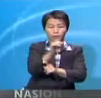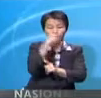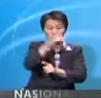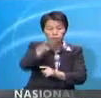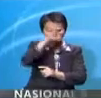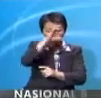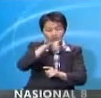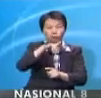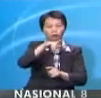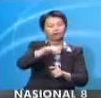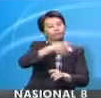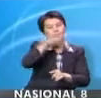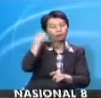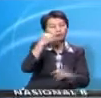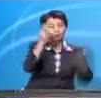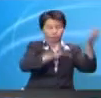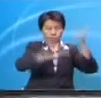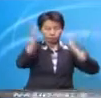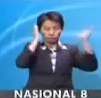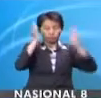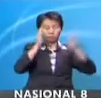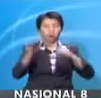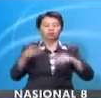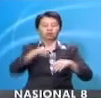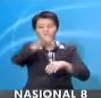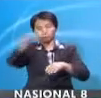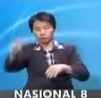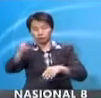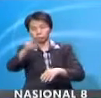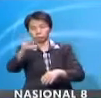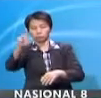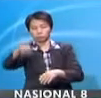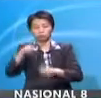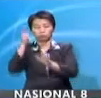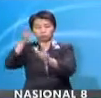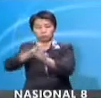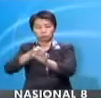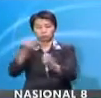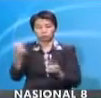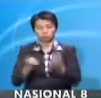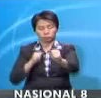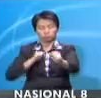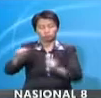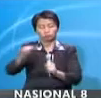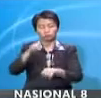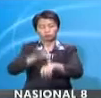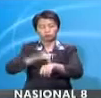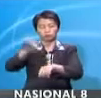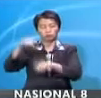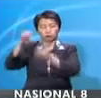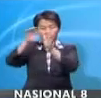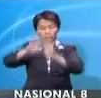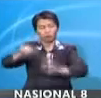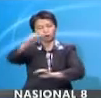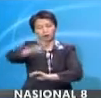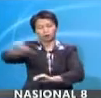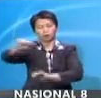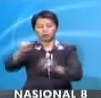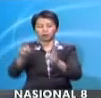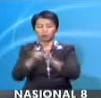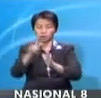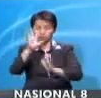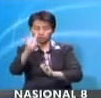penerbangan pulang. Mereka berlepas ke negara itu pada 23 April bagi menyertai kejohanan karate Goju Ryu Asia kali